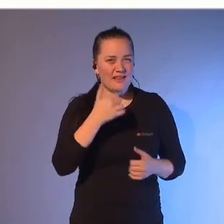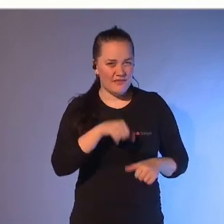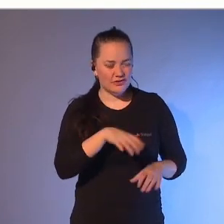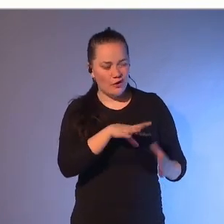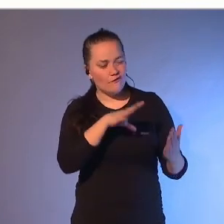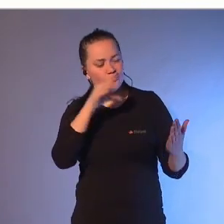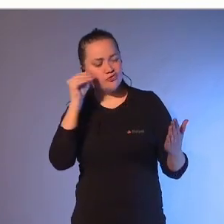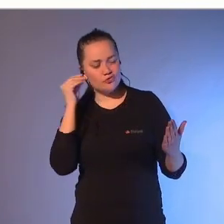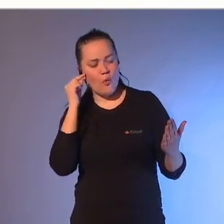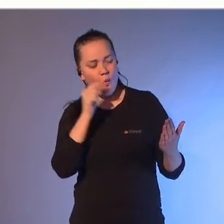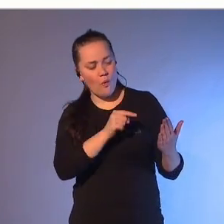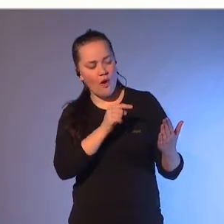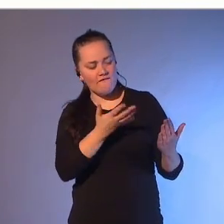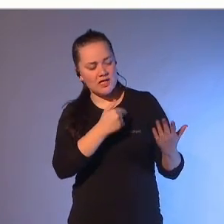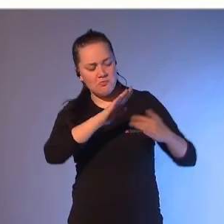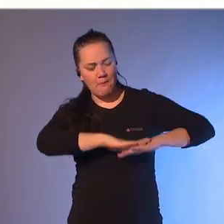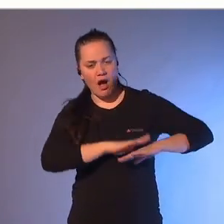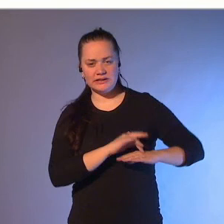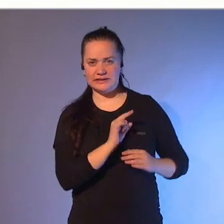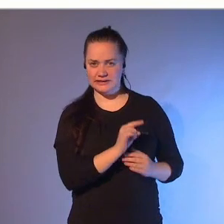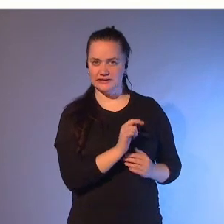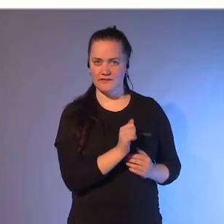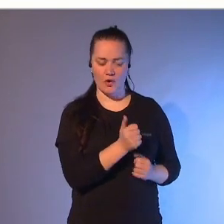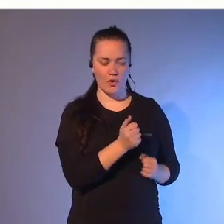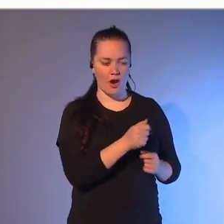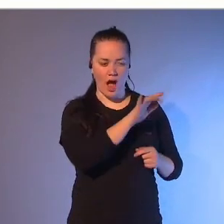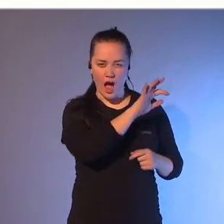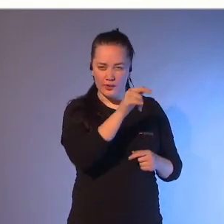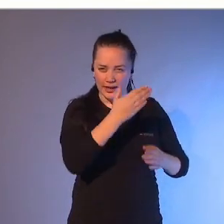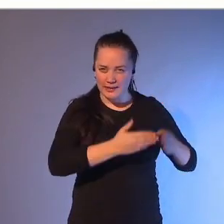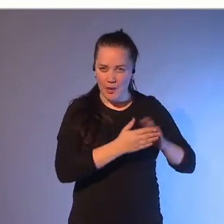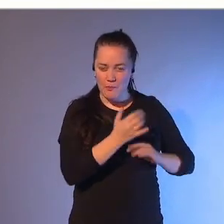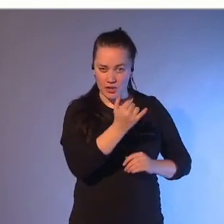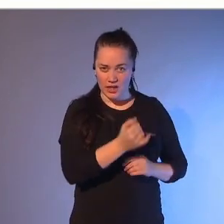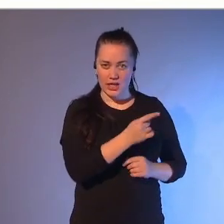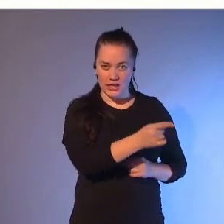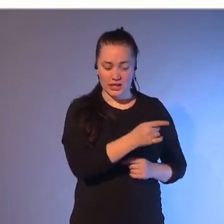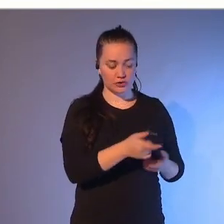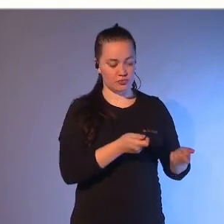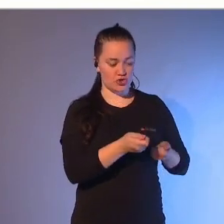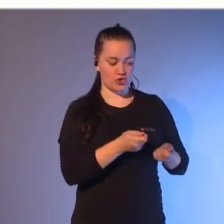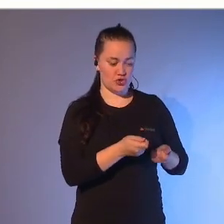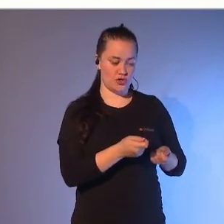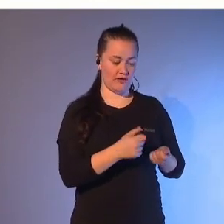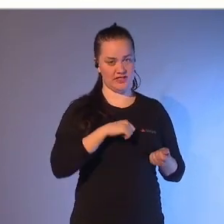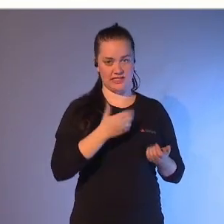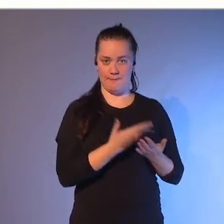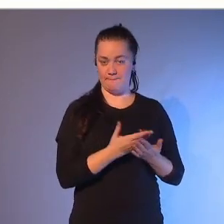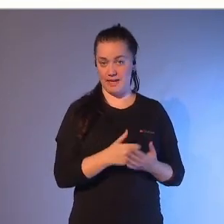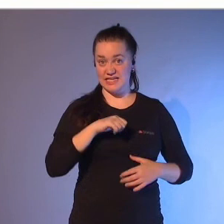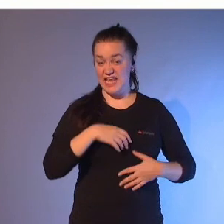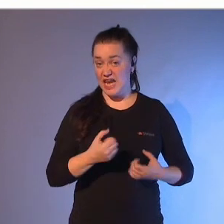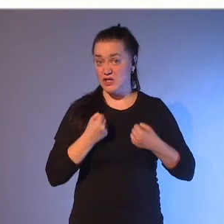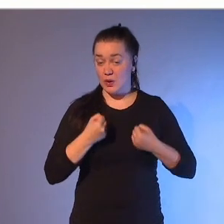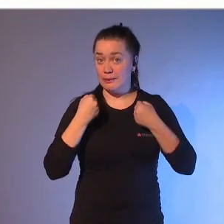forstå hva basisen for algoritmeoppbyggingen som styrer selvkjørende biler